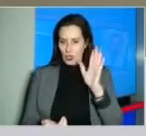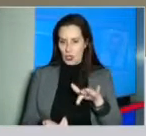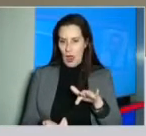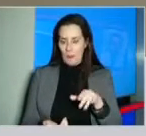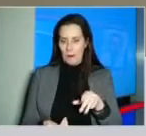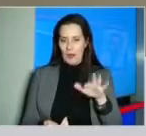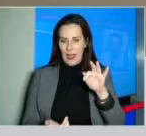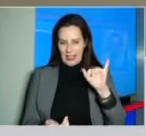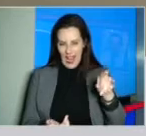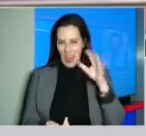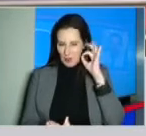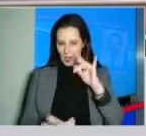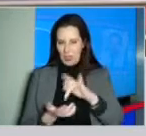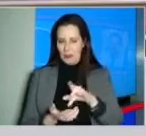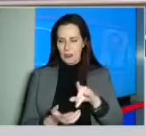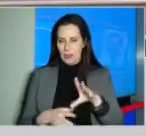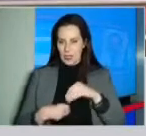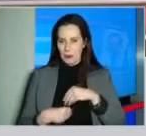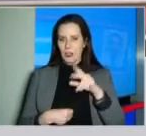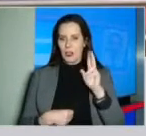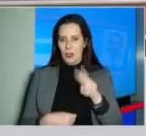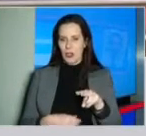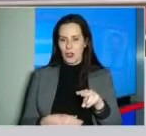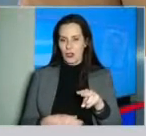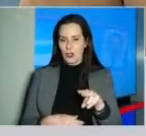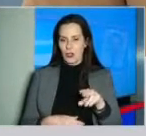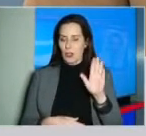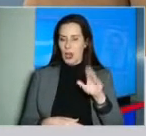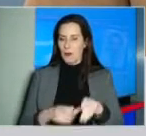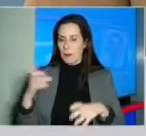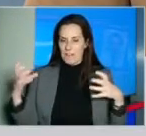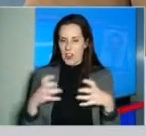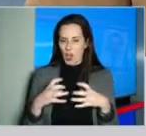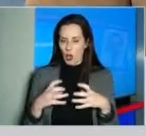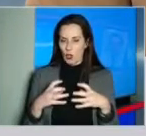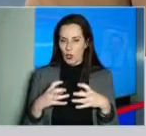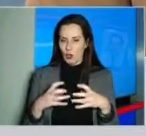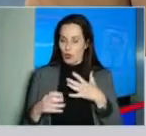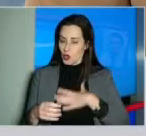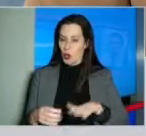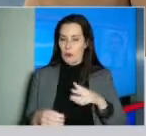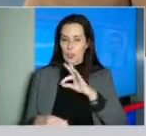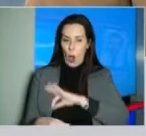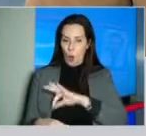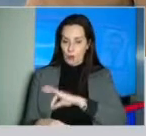פה תסכים איתי בעניין הזה, יש גם קולות גם שמפלגות מחזרות אחרי הכל הרוסי. דרך אגב, אני לא ראיתי